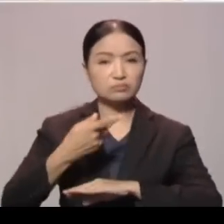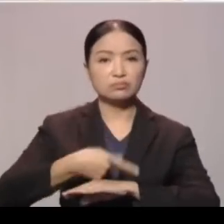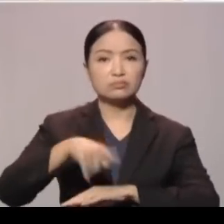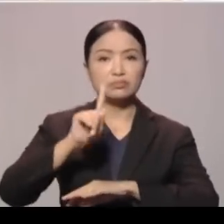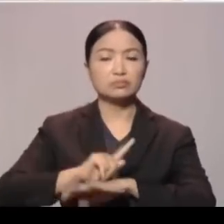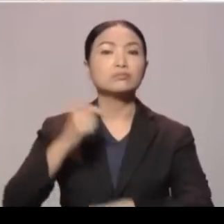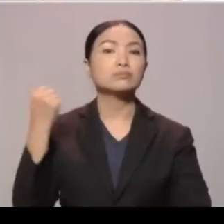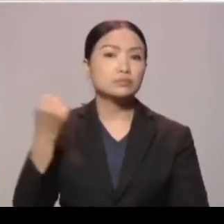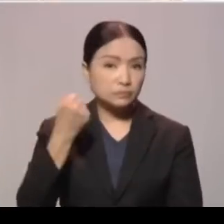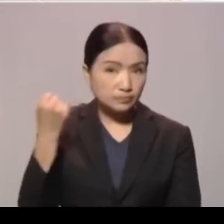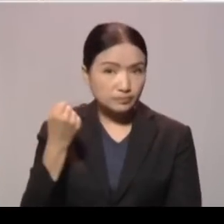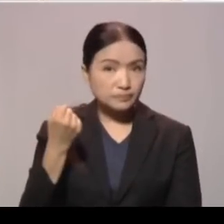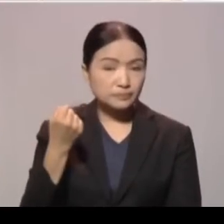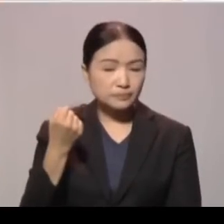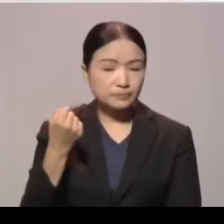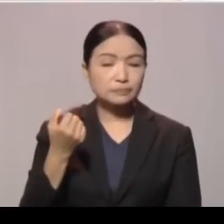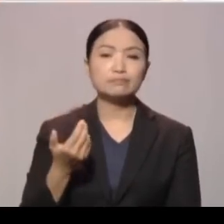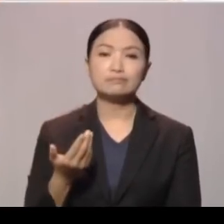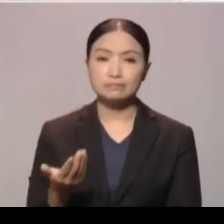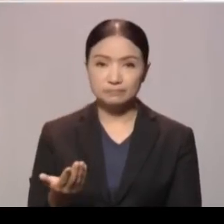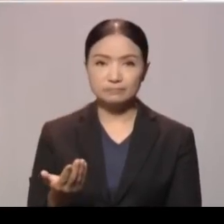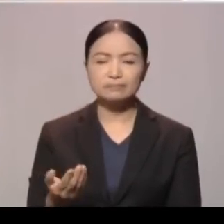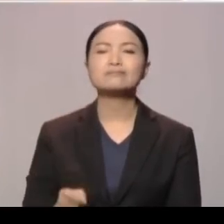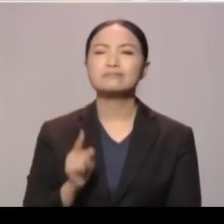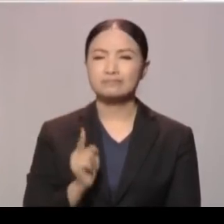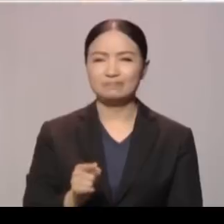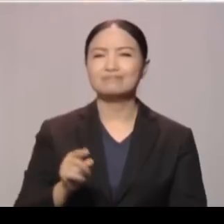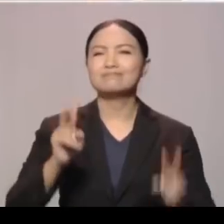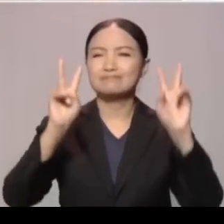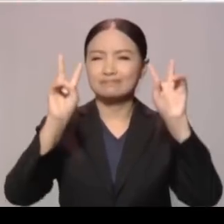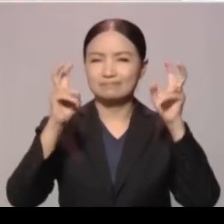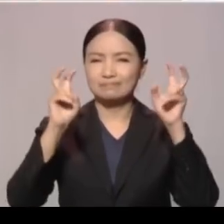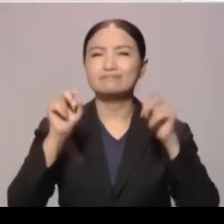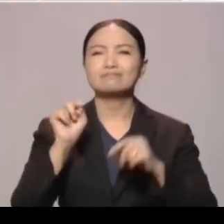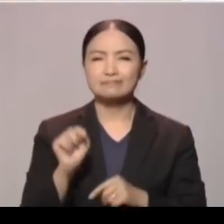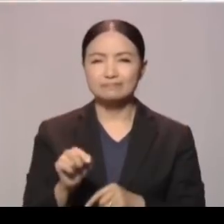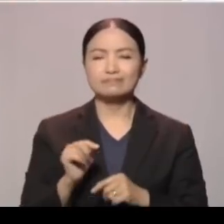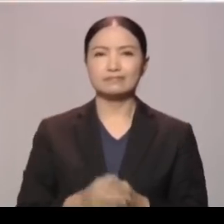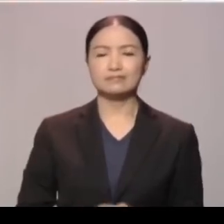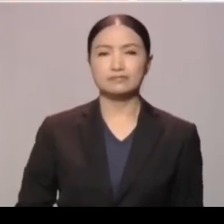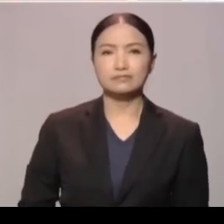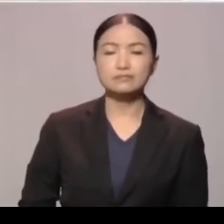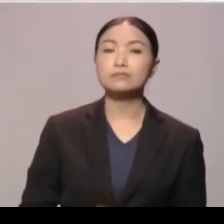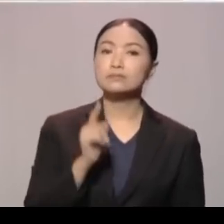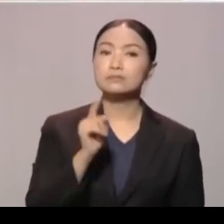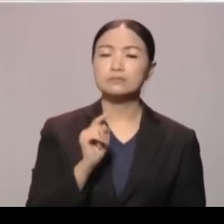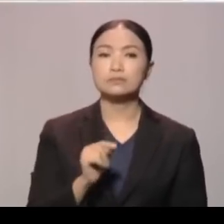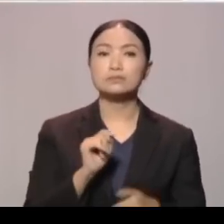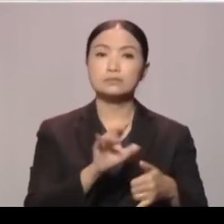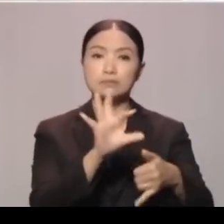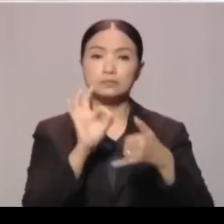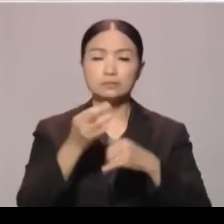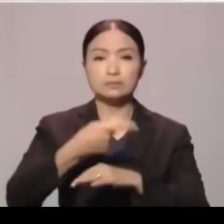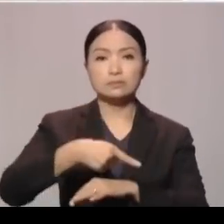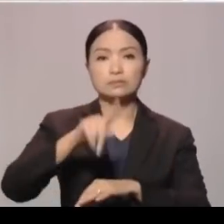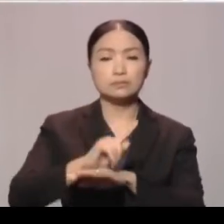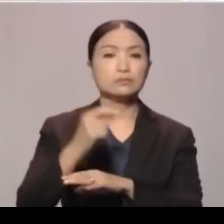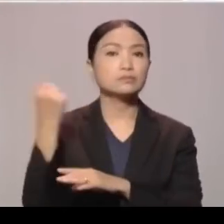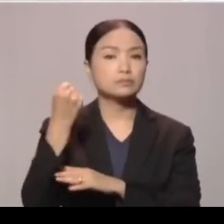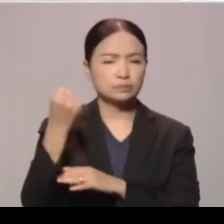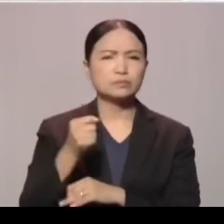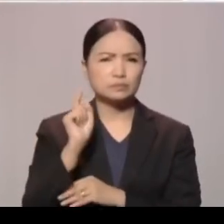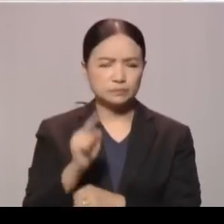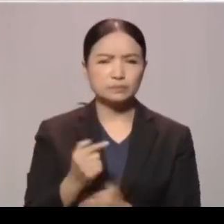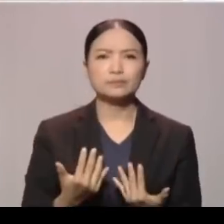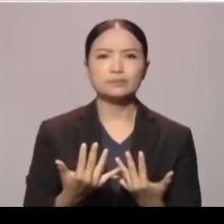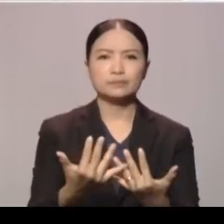สภาด้วย ค่ะ นะครับนี่มันก็เลยเป็นประเด็นขึ้นมาแต่จริงๆแล้วนะฮะการเลือกประธานสภาเนี่ยมันขึ้นอยู่กับส.ส.500